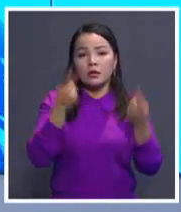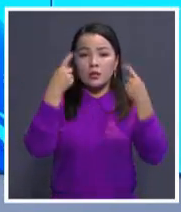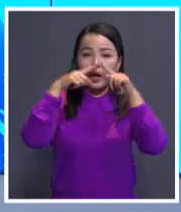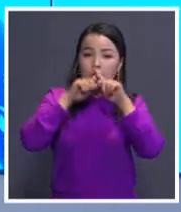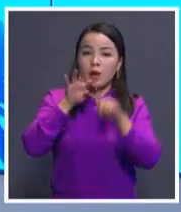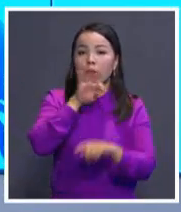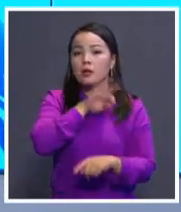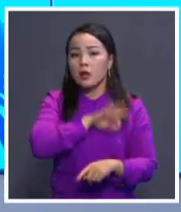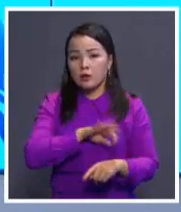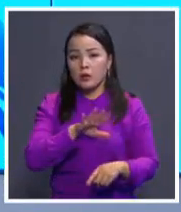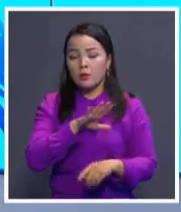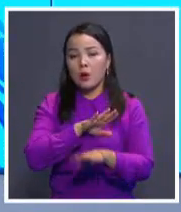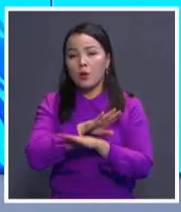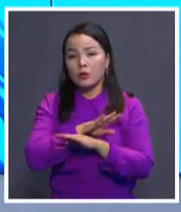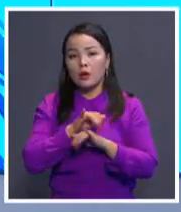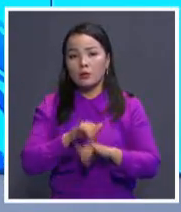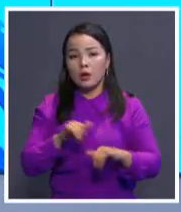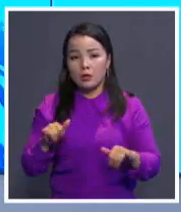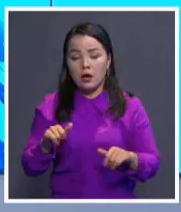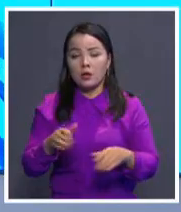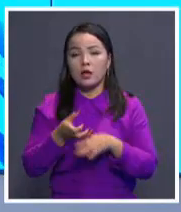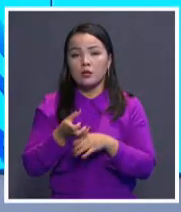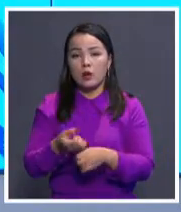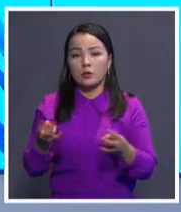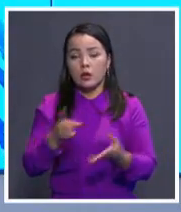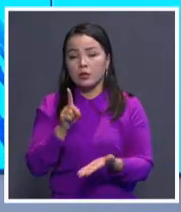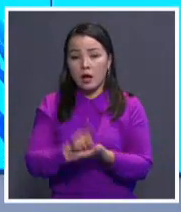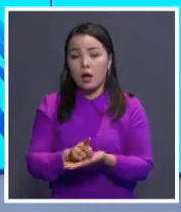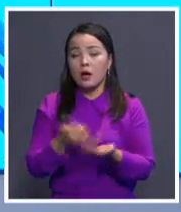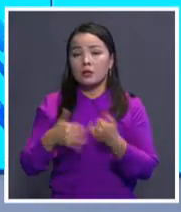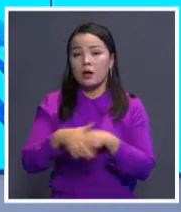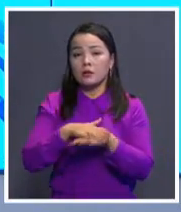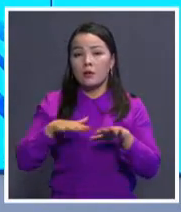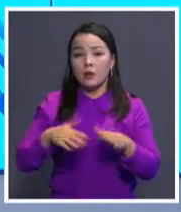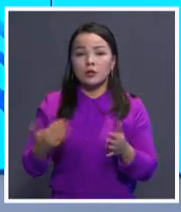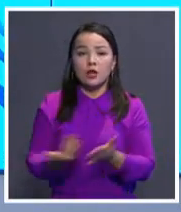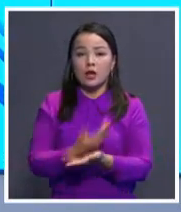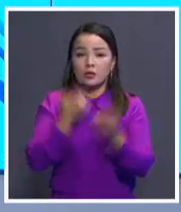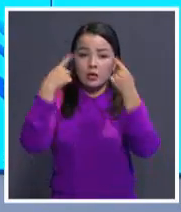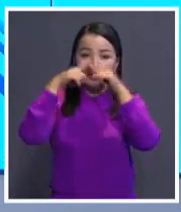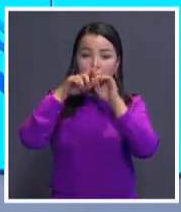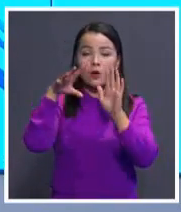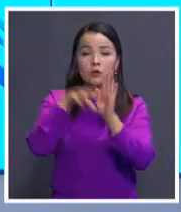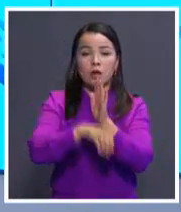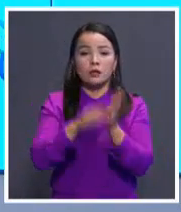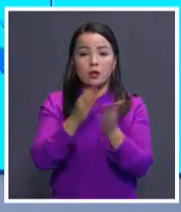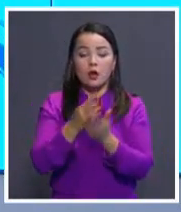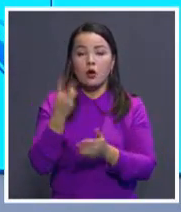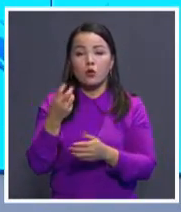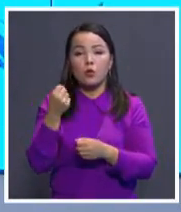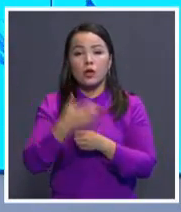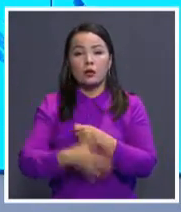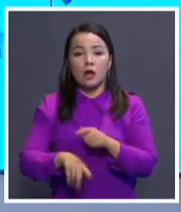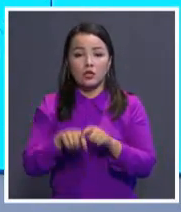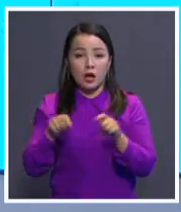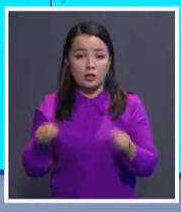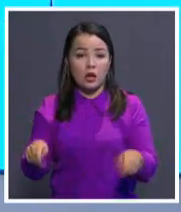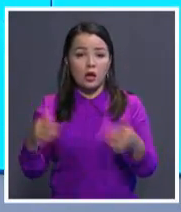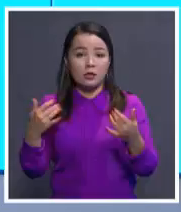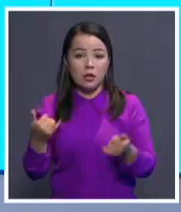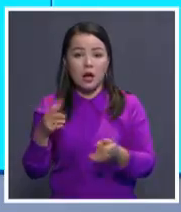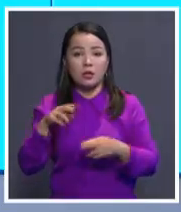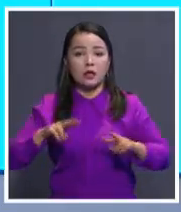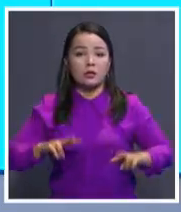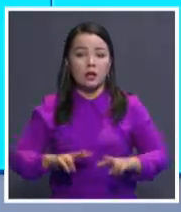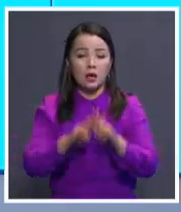технологияларды пайдаланып, өнім көлемін арттыру. Министрлік қазір республика бойынша жаңа технология енгізетін үш орталық ашқан. Соның